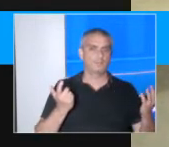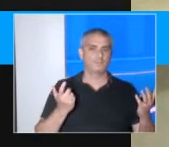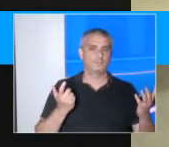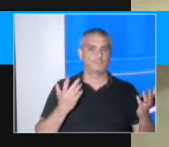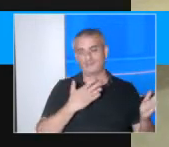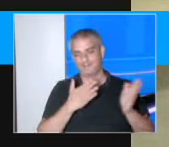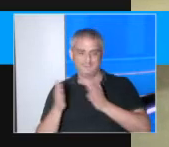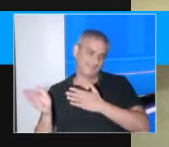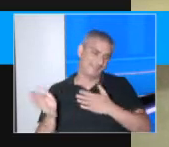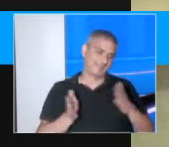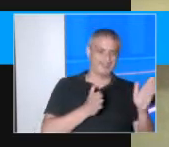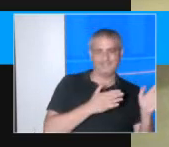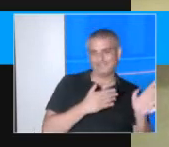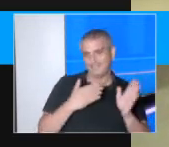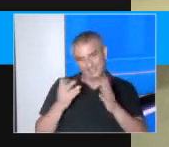מצד בצד.